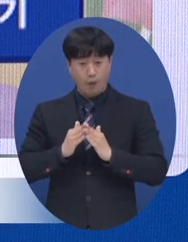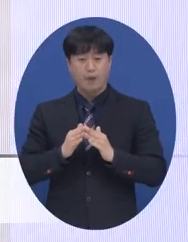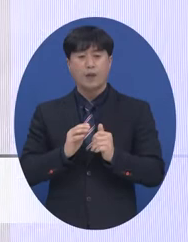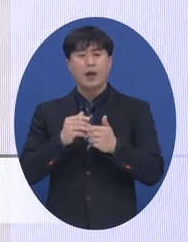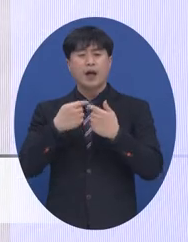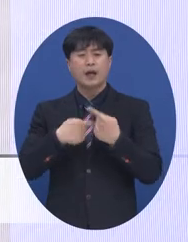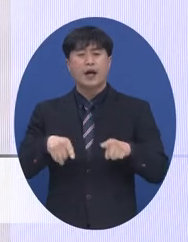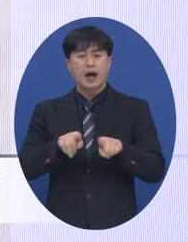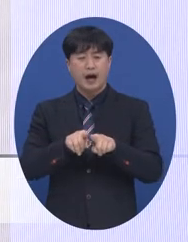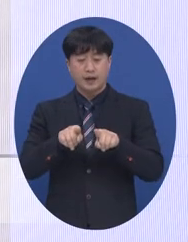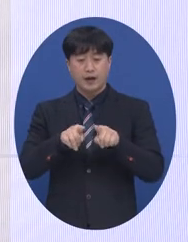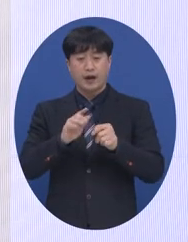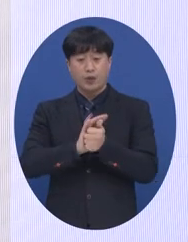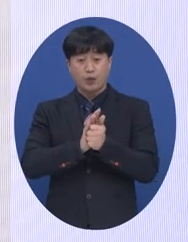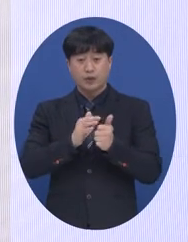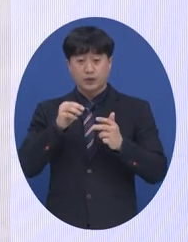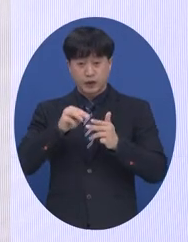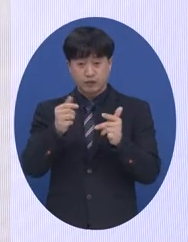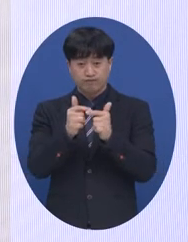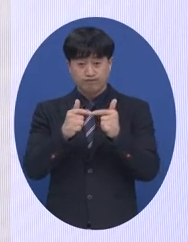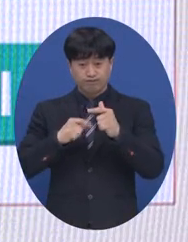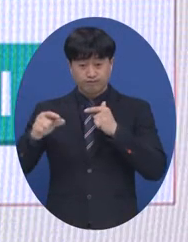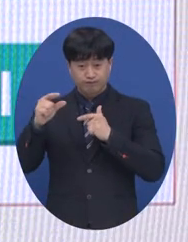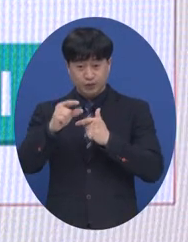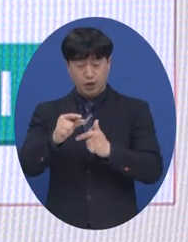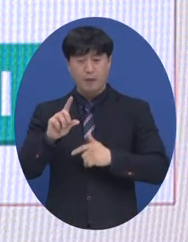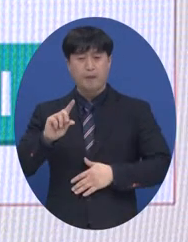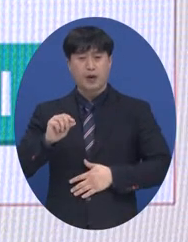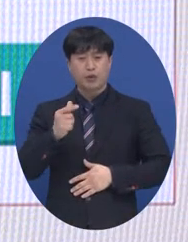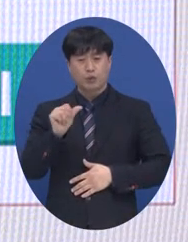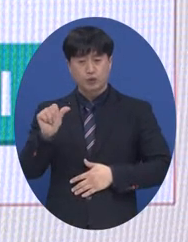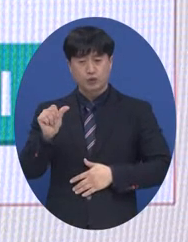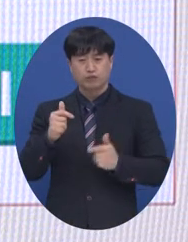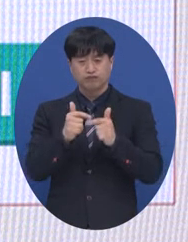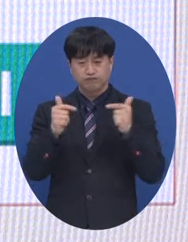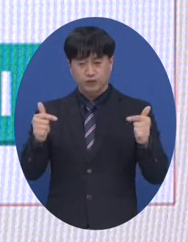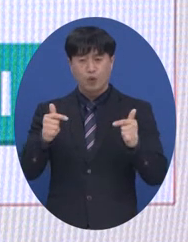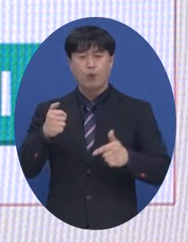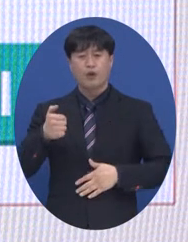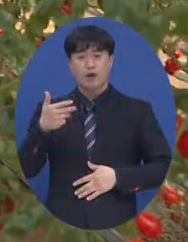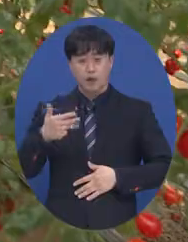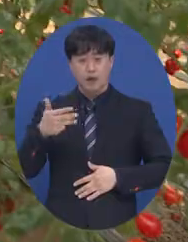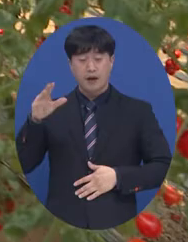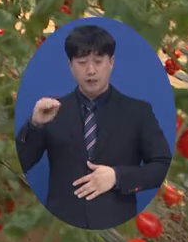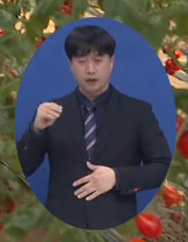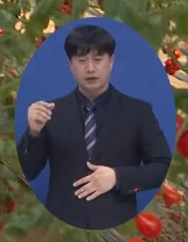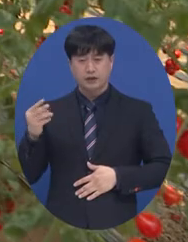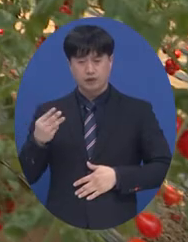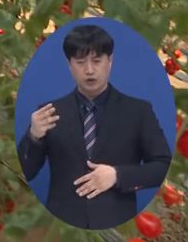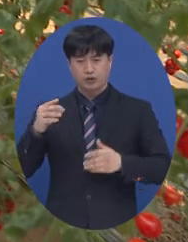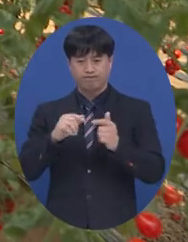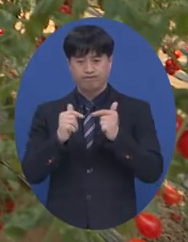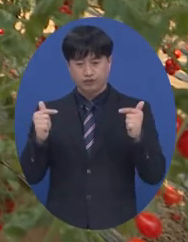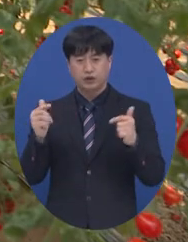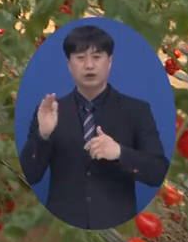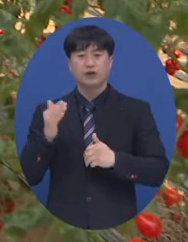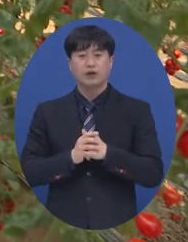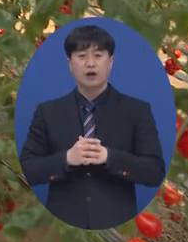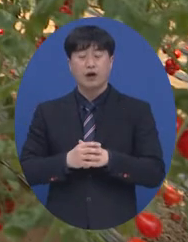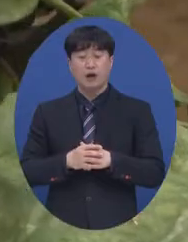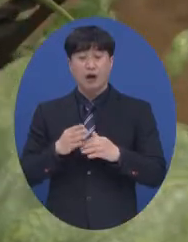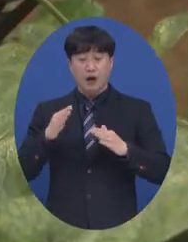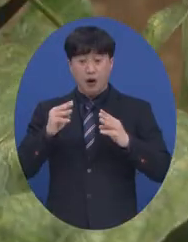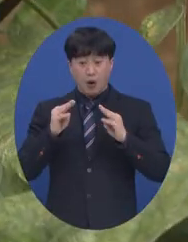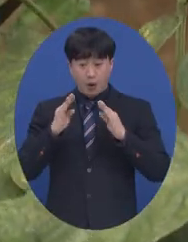다함께 돌봄 센터 가 추가돼 지난해보다 15,000명 드러난 50 8만 3000명 입니다 코르 날 그로 중단된 학교급식 납품